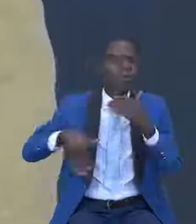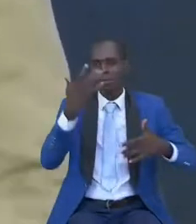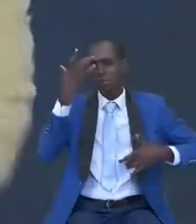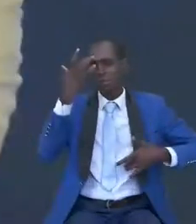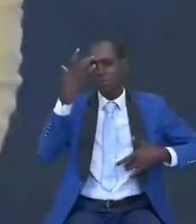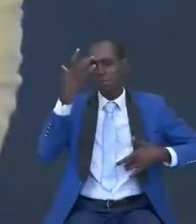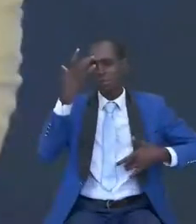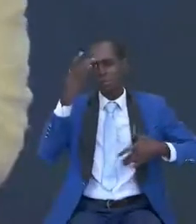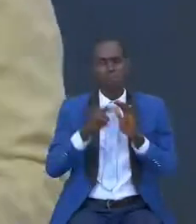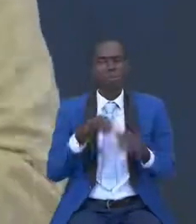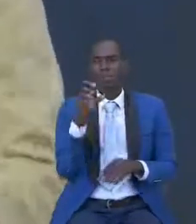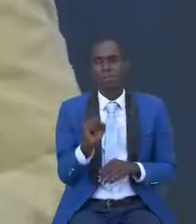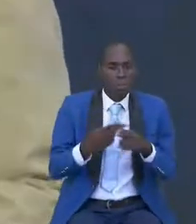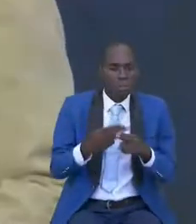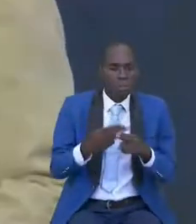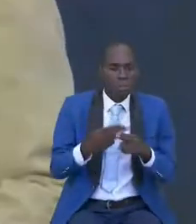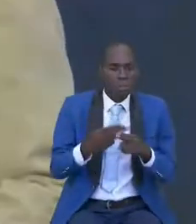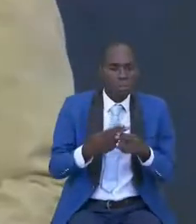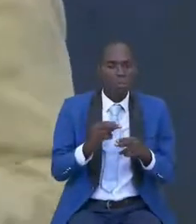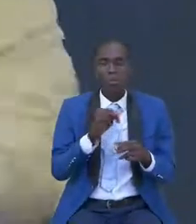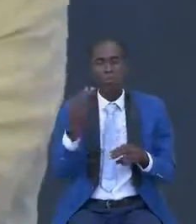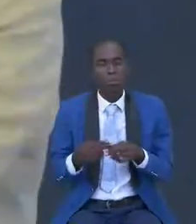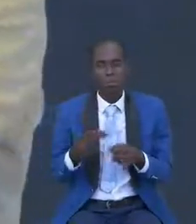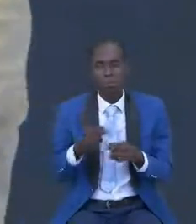à 100% sur toutes les maladies.